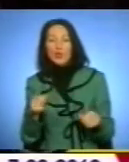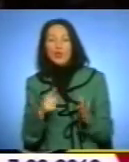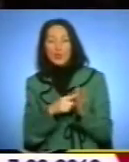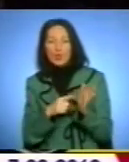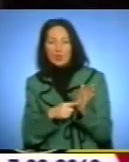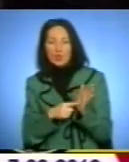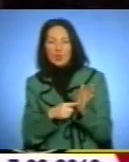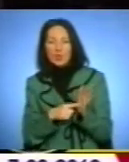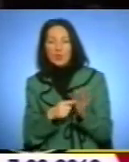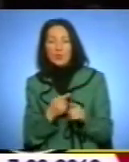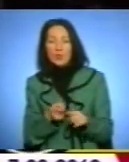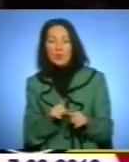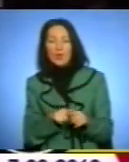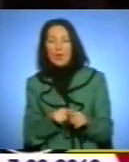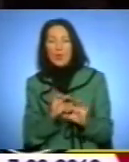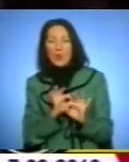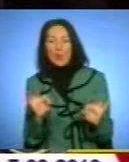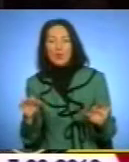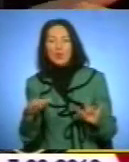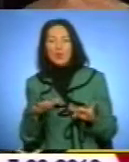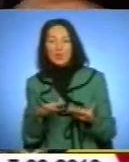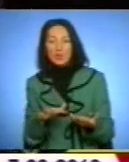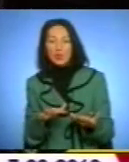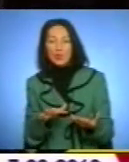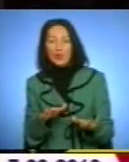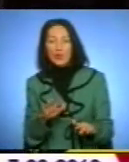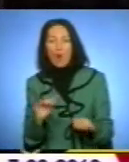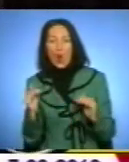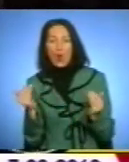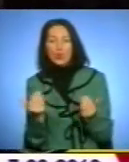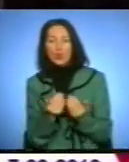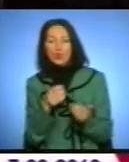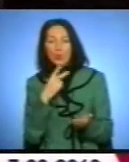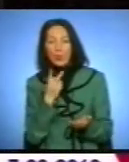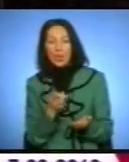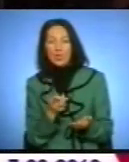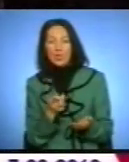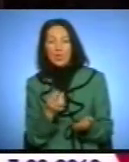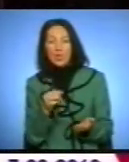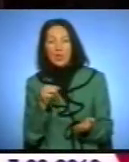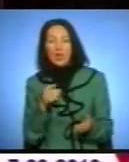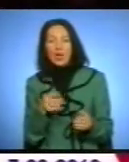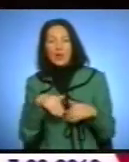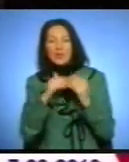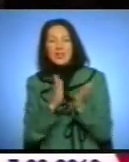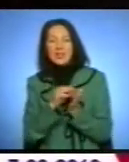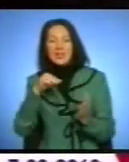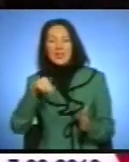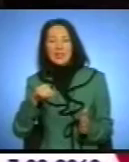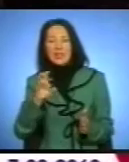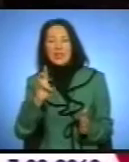от це от таке прекрасне дійство в оточенні. Як ви бачите, воно взагалі тне такі досить